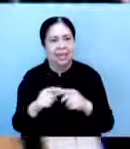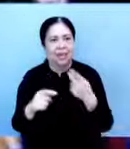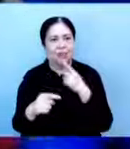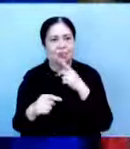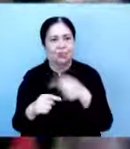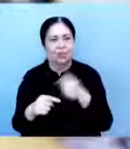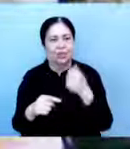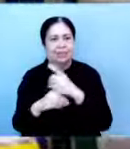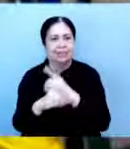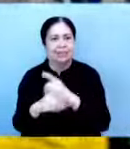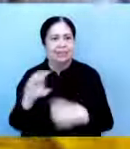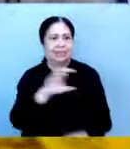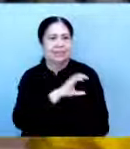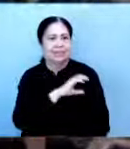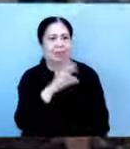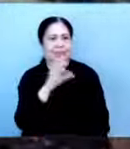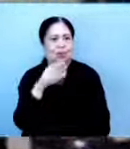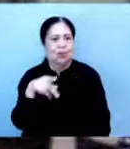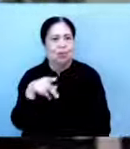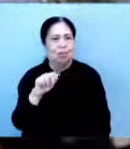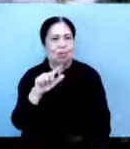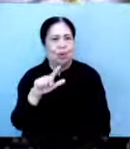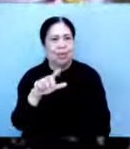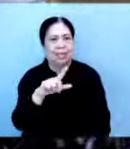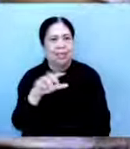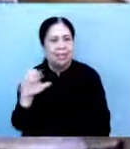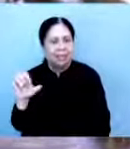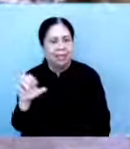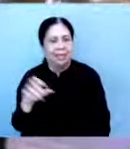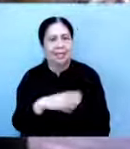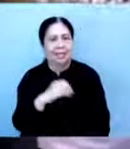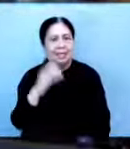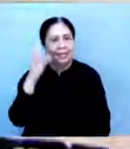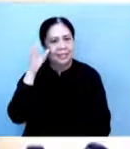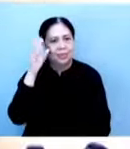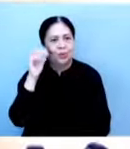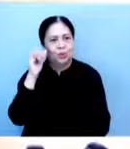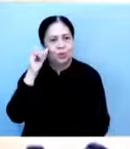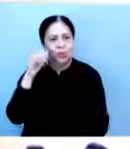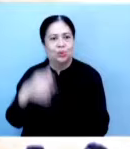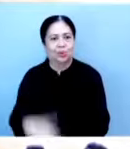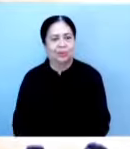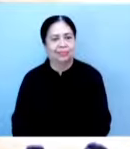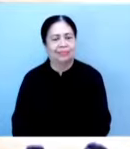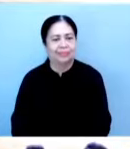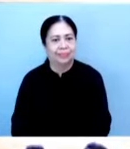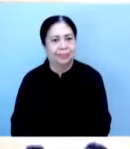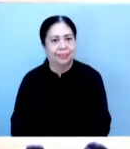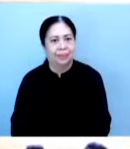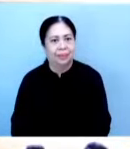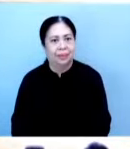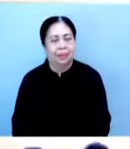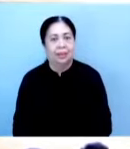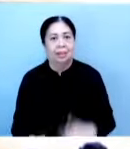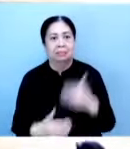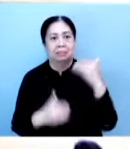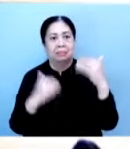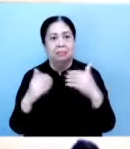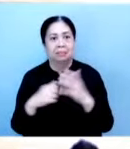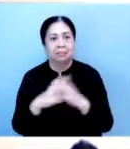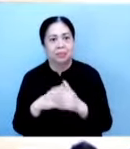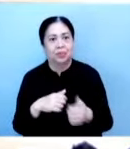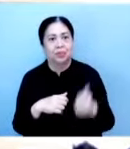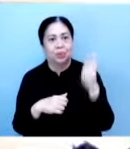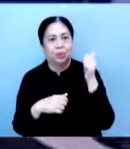defending champion na si Paul Lee at chr ngal big man Edition ng palaro nanalo